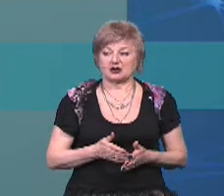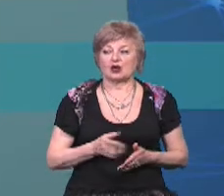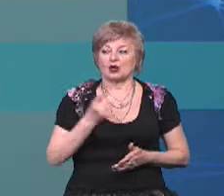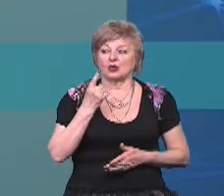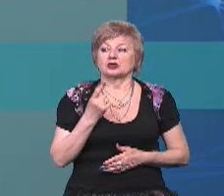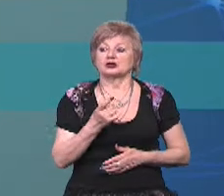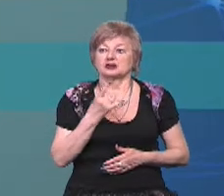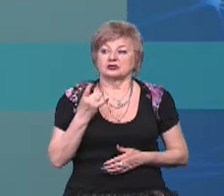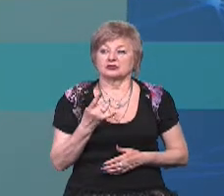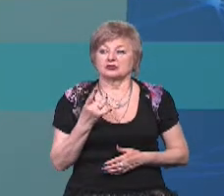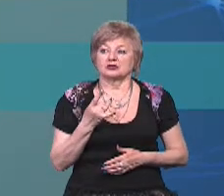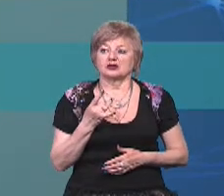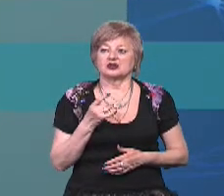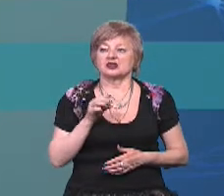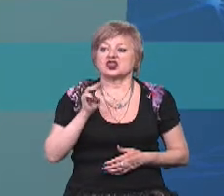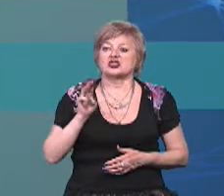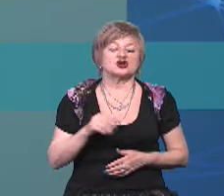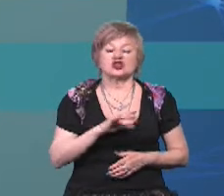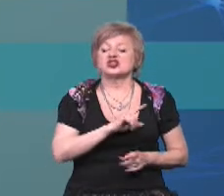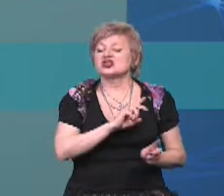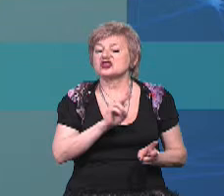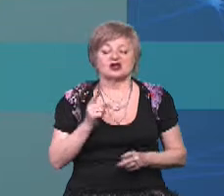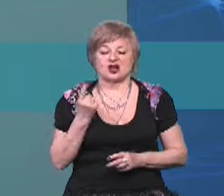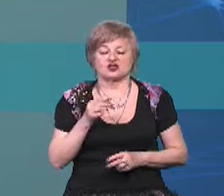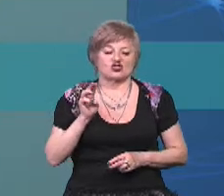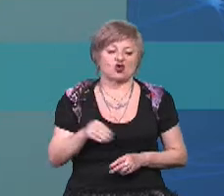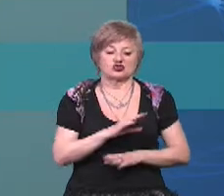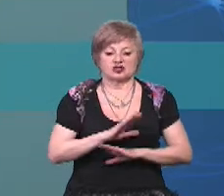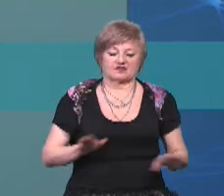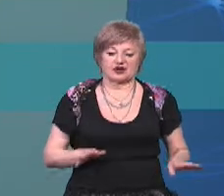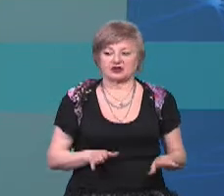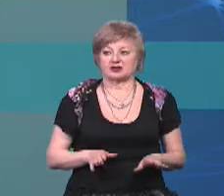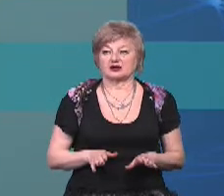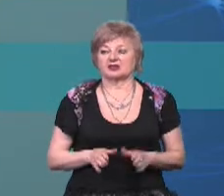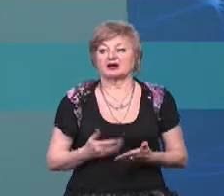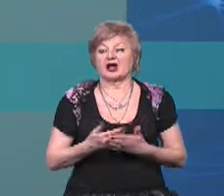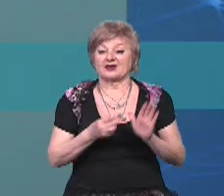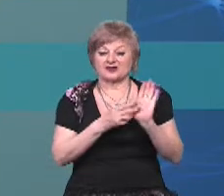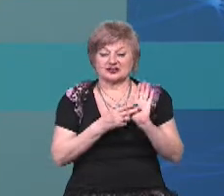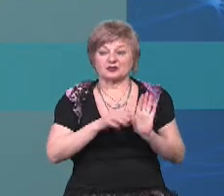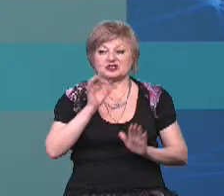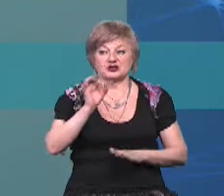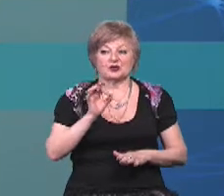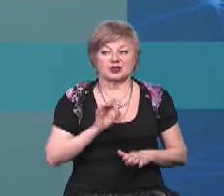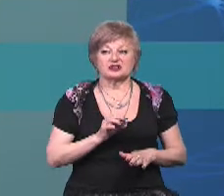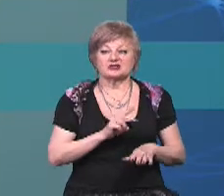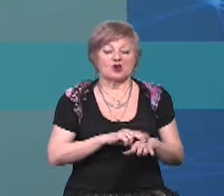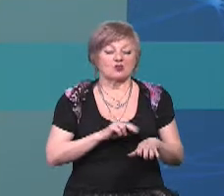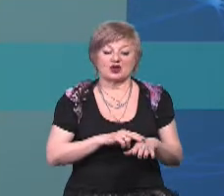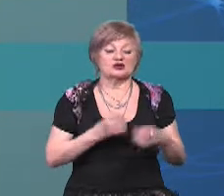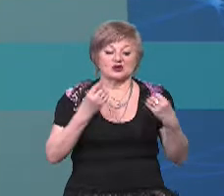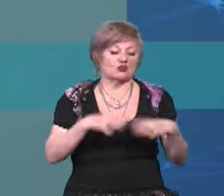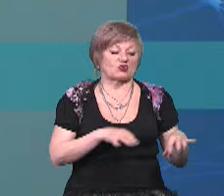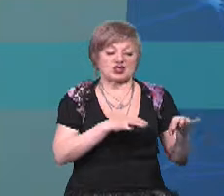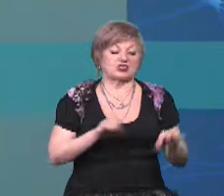раз нікого не оштрафували, жоден. Мало того, в 70% поліцейські просто не приїздили на